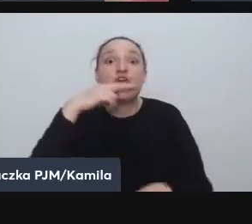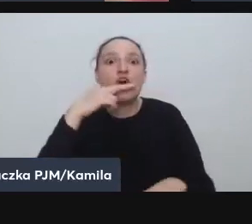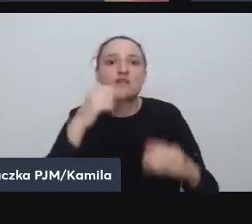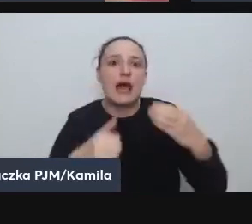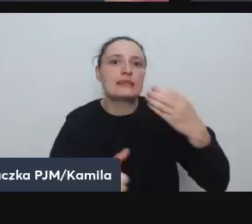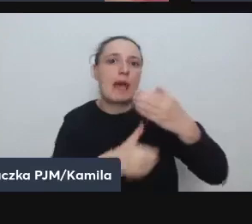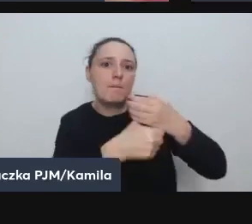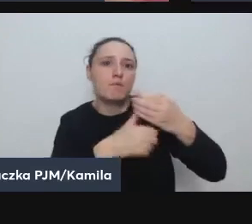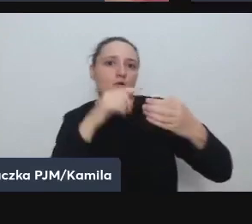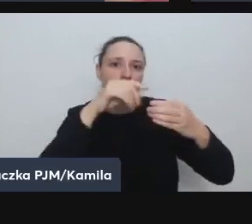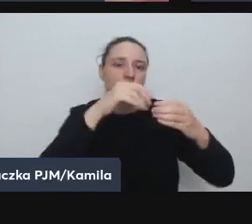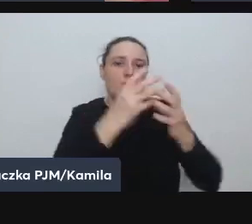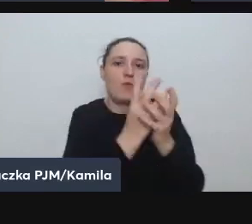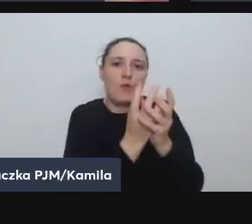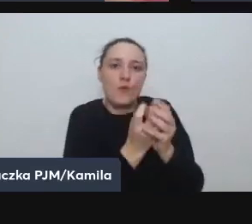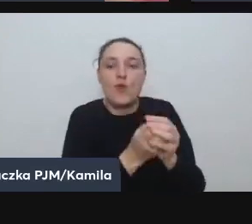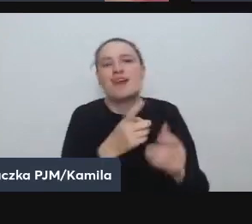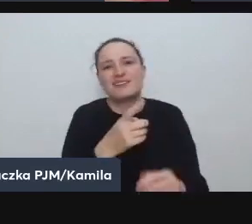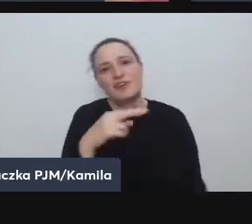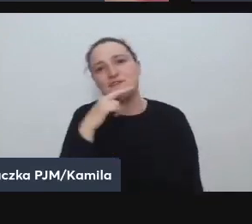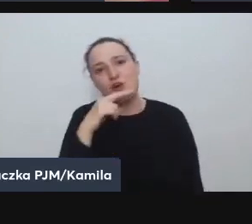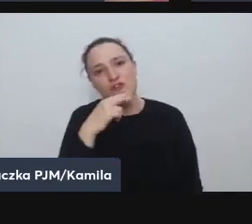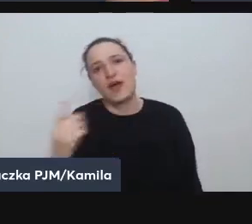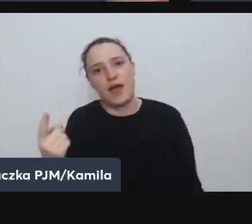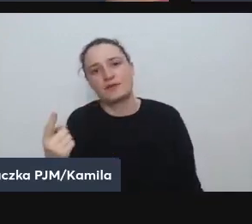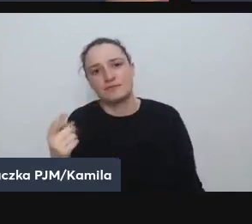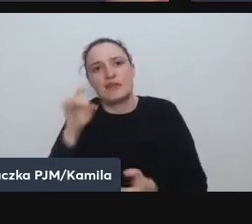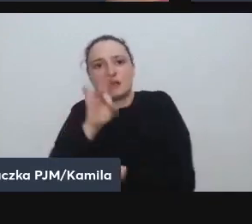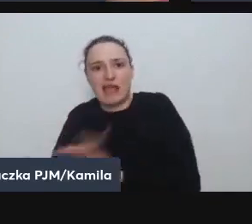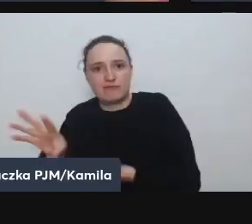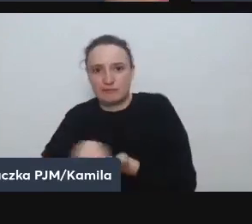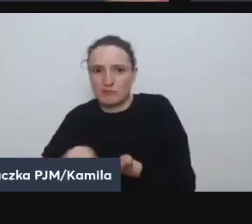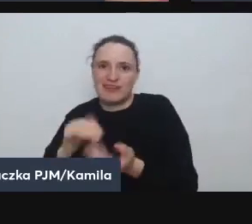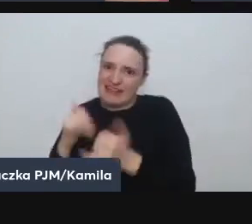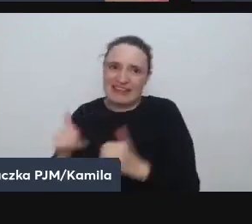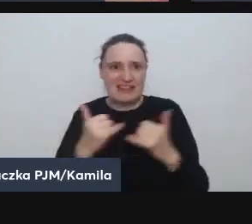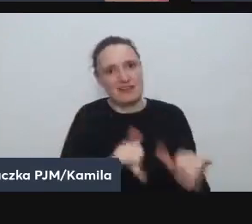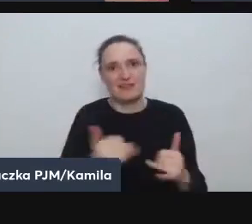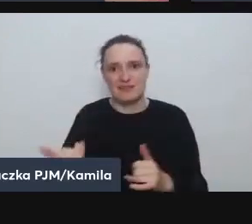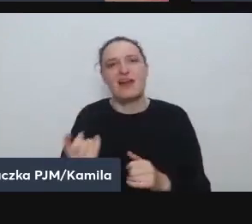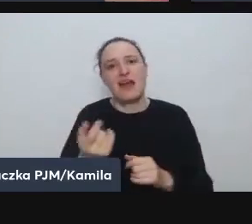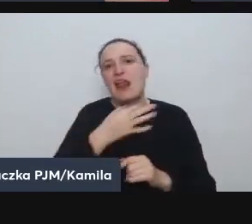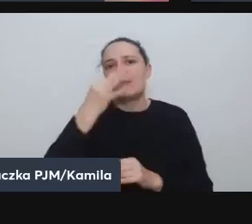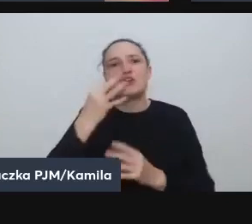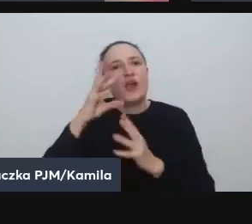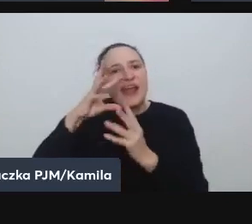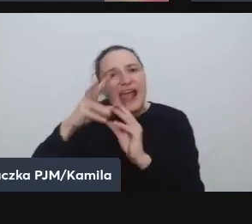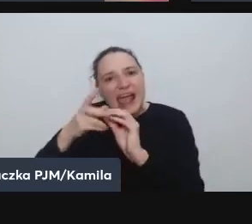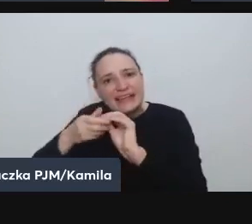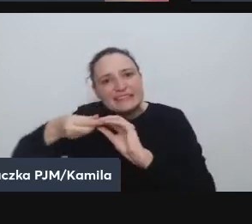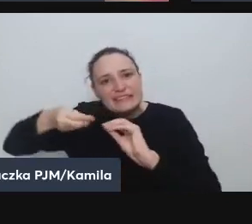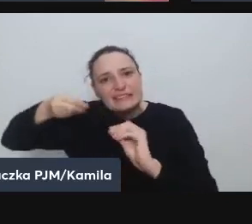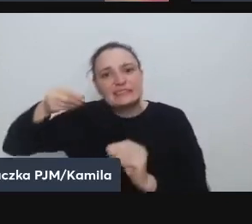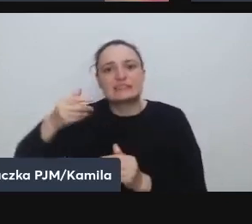miesiączka nie jest wodą, więc tutaj jeżeli jesteśmy w stanie stworzyć bardziej jakąś taką strukturę gęstą, z jakimiś takimi